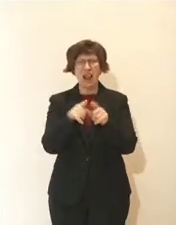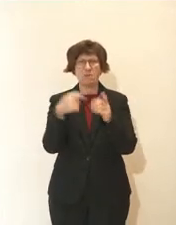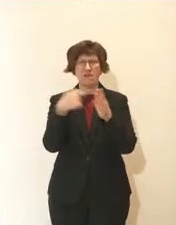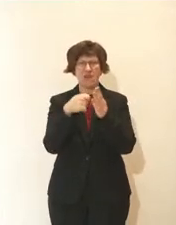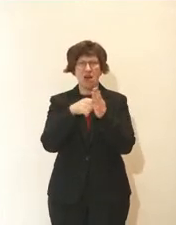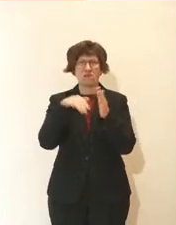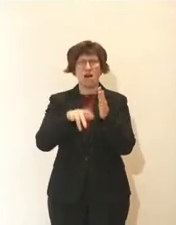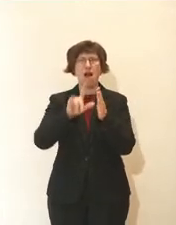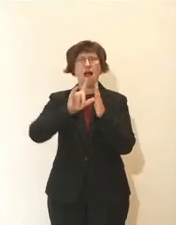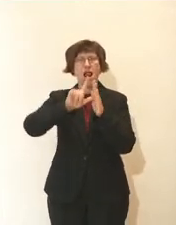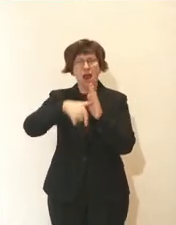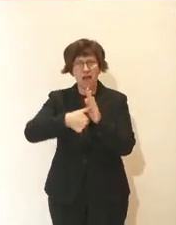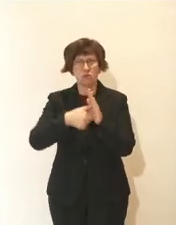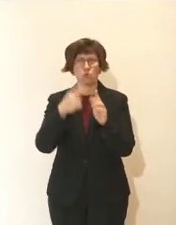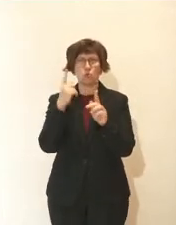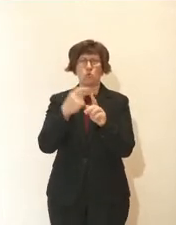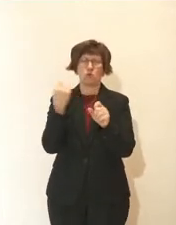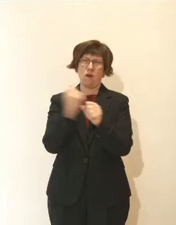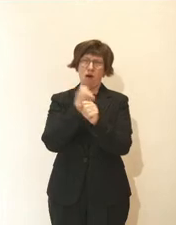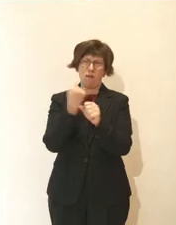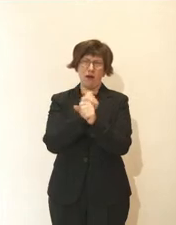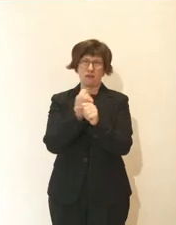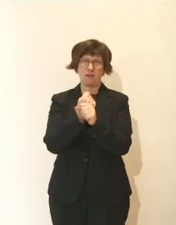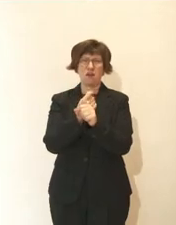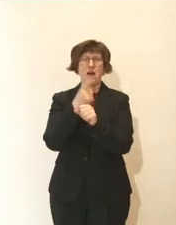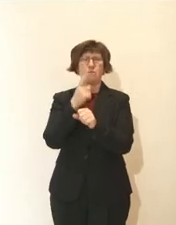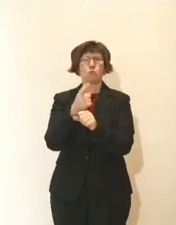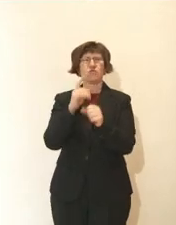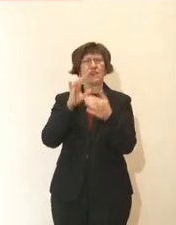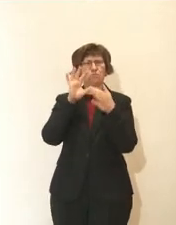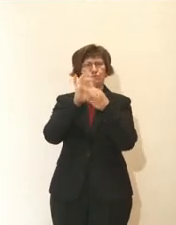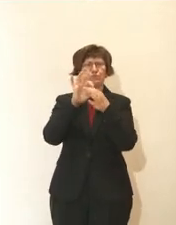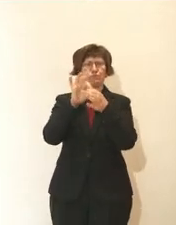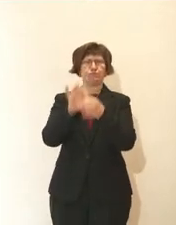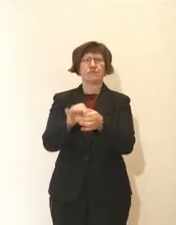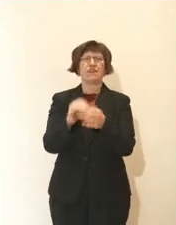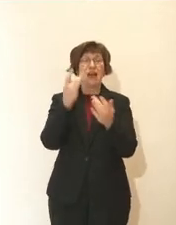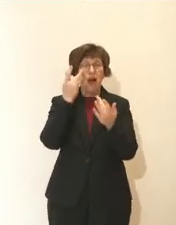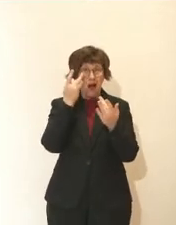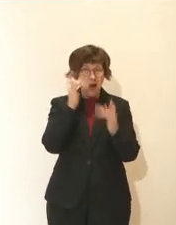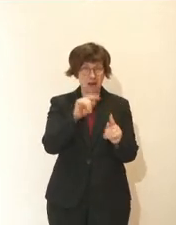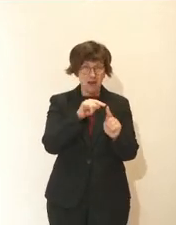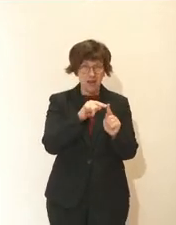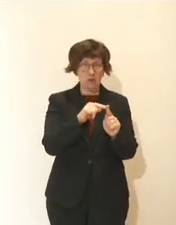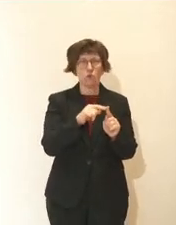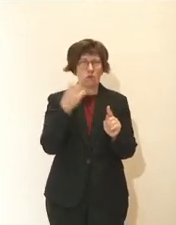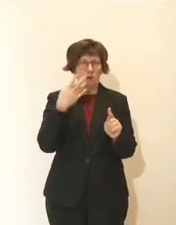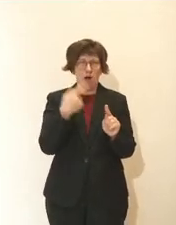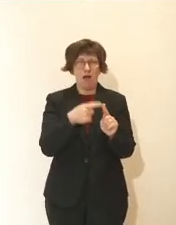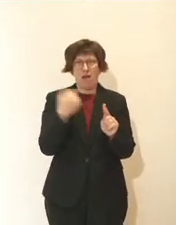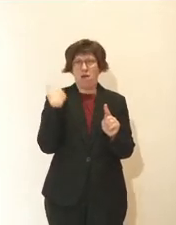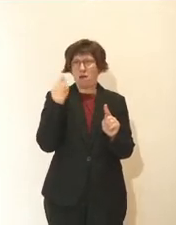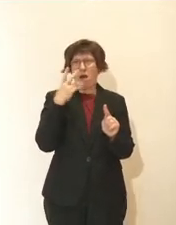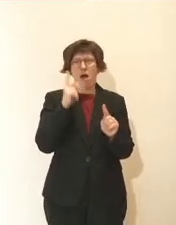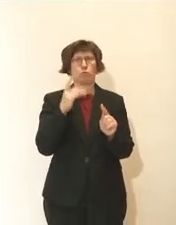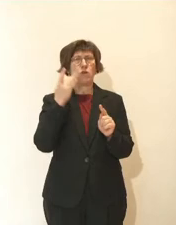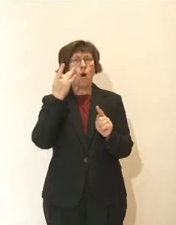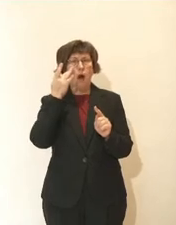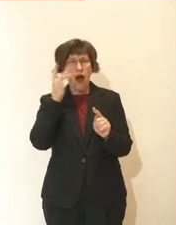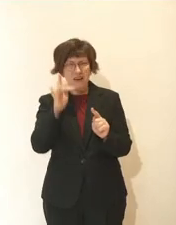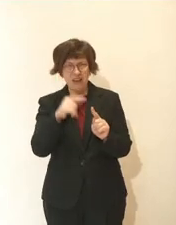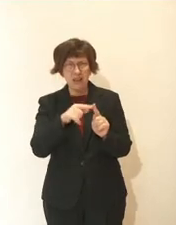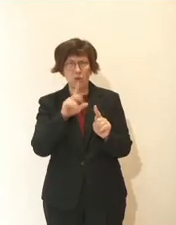mit seiner leistung und seiner arbeit und das muss sich lieber niederschlagen in anerkennung das muss sich aber eben natürlich auch an